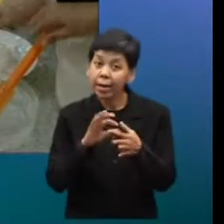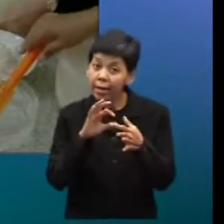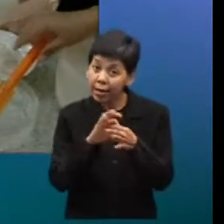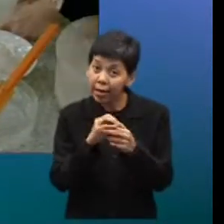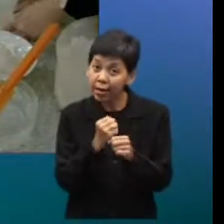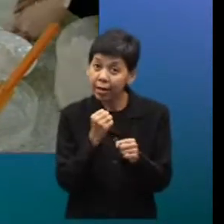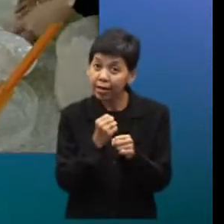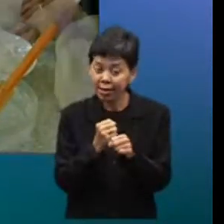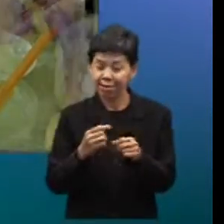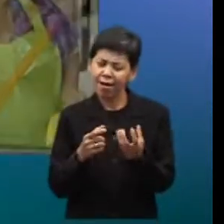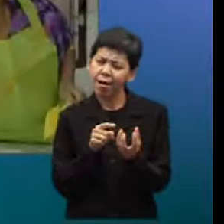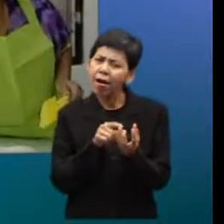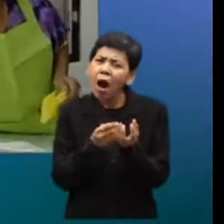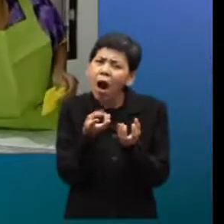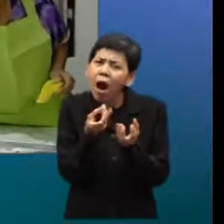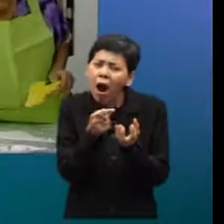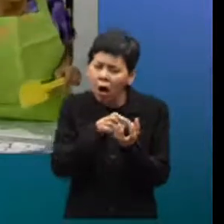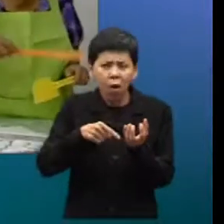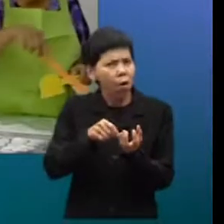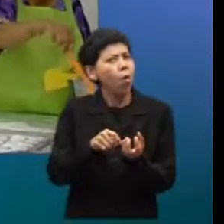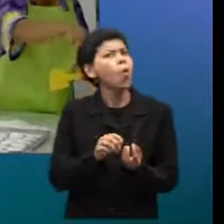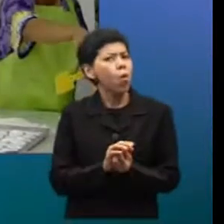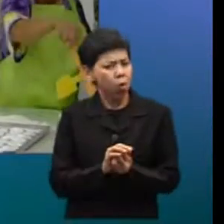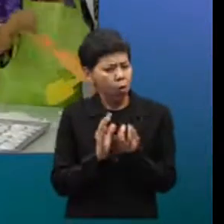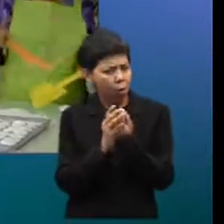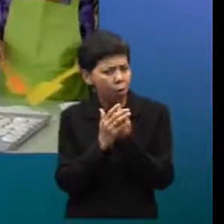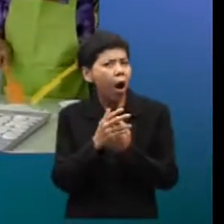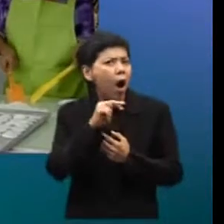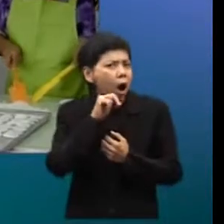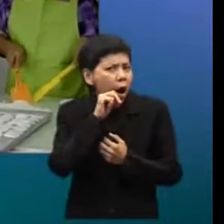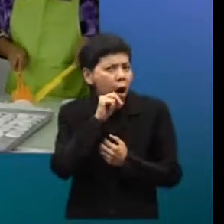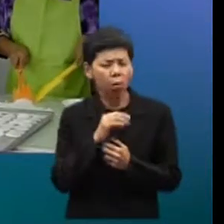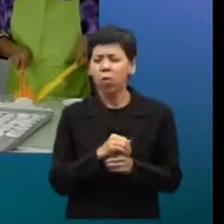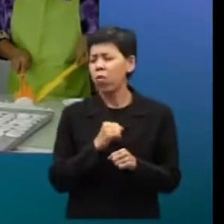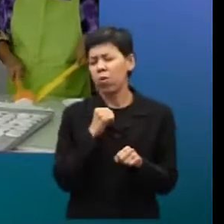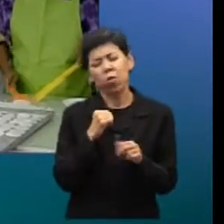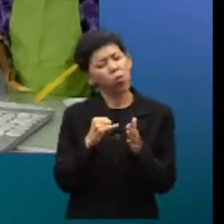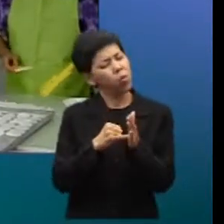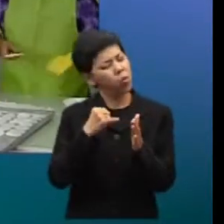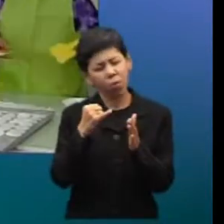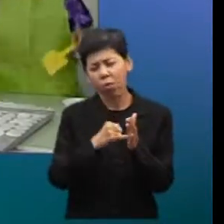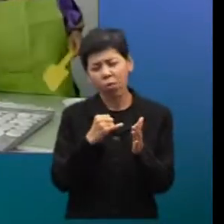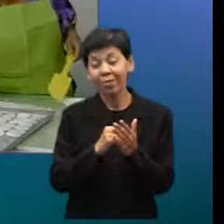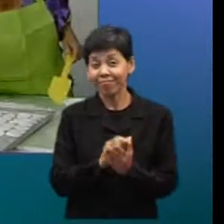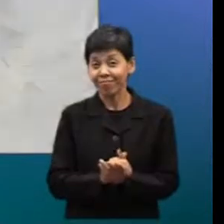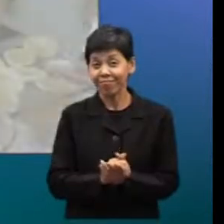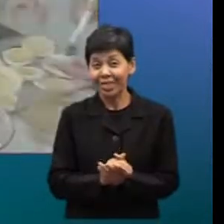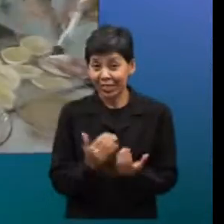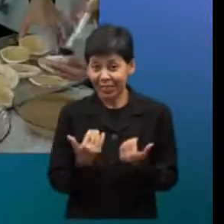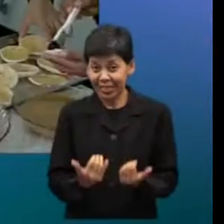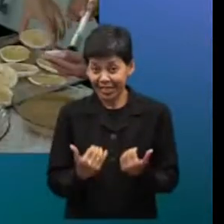ข้าวตังหน้าน้ำผักซึ่งก็น่ารับประทานไม่แพ้กันแถมทำง่ายอีกต่างหากเอาเป็นว่า